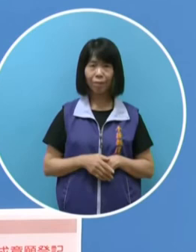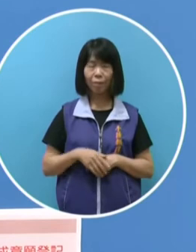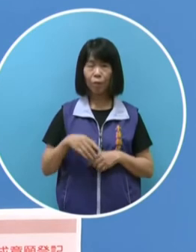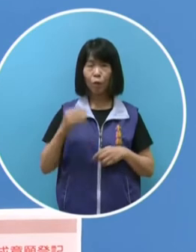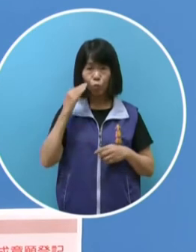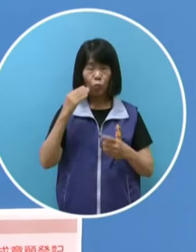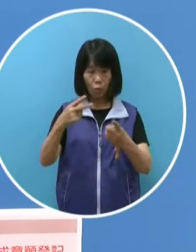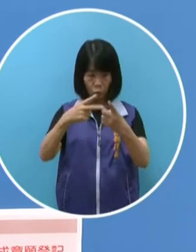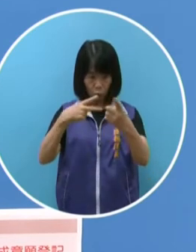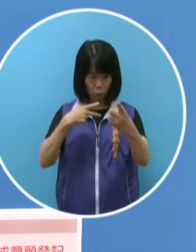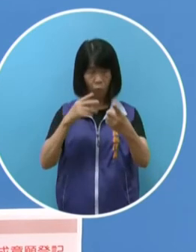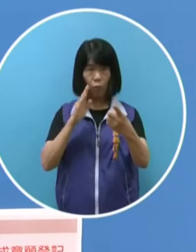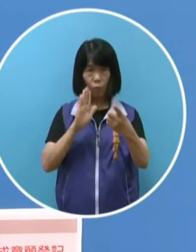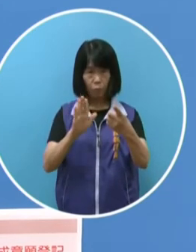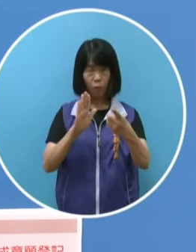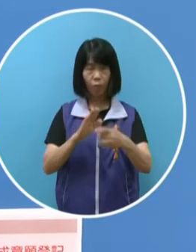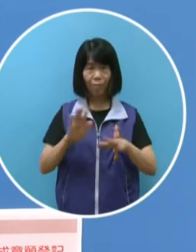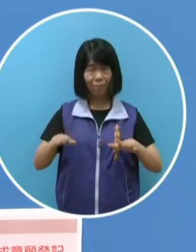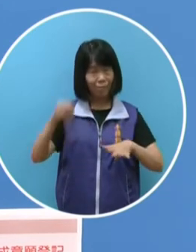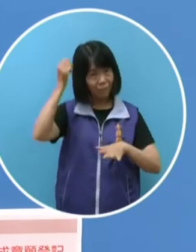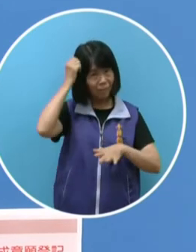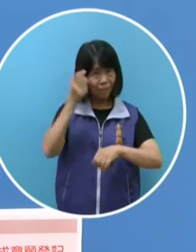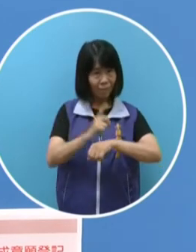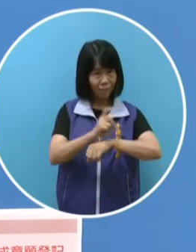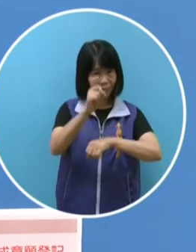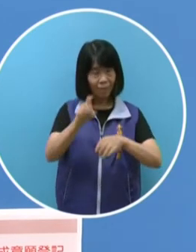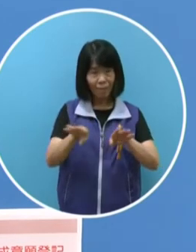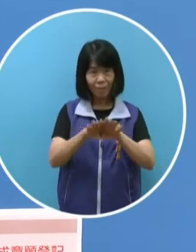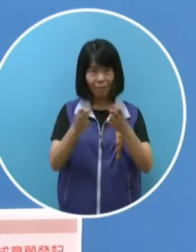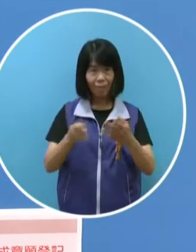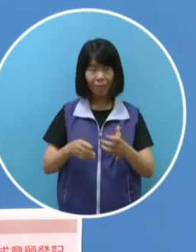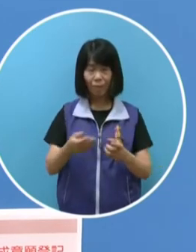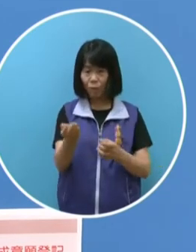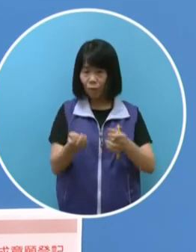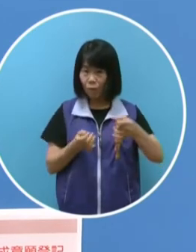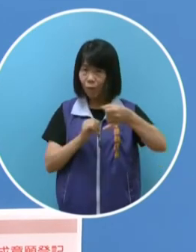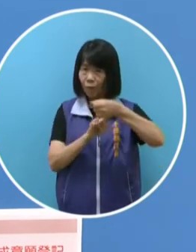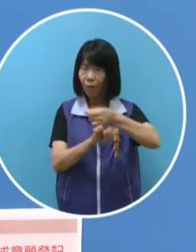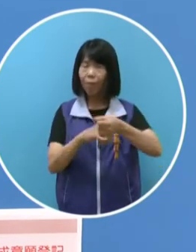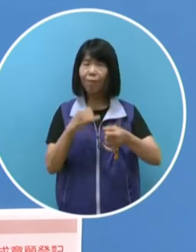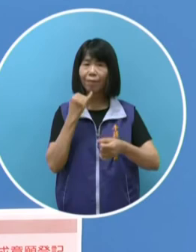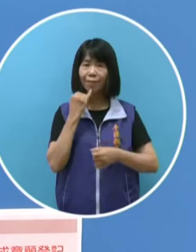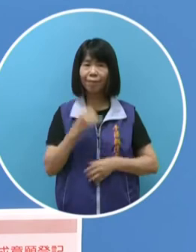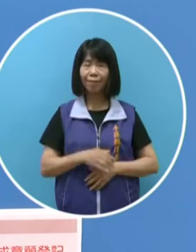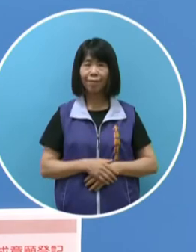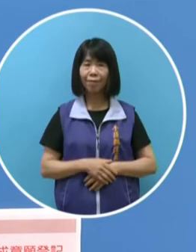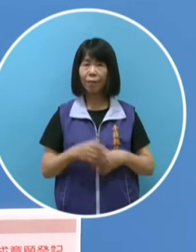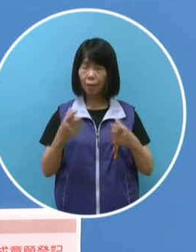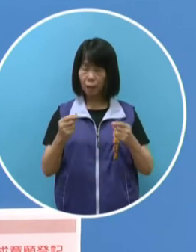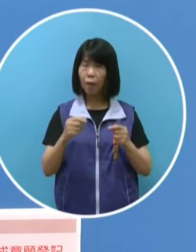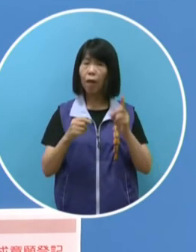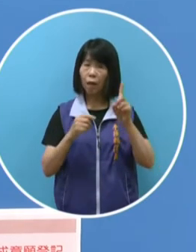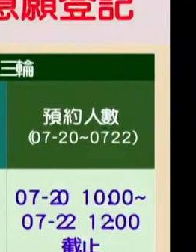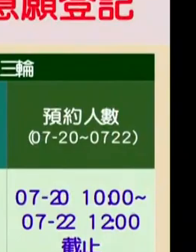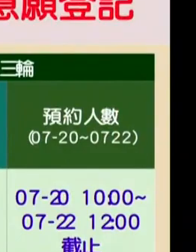的从今天早上4点钟开始，你就可以去做预约哈，到那个一样要上